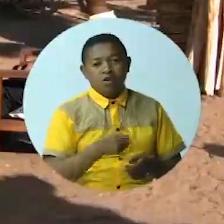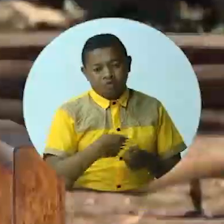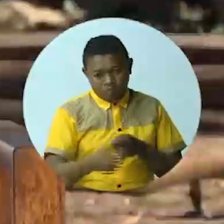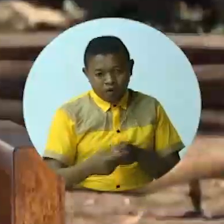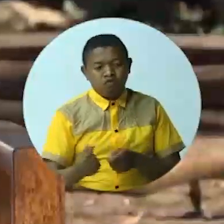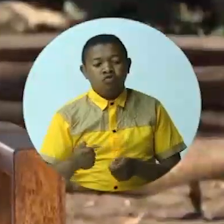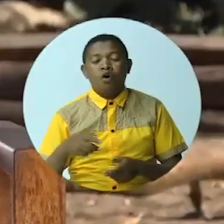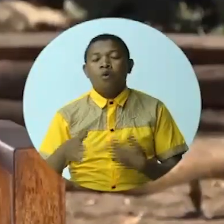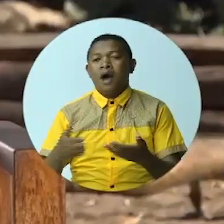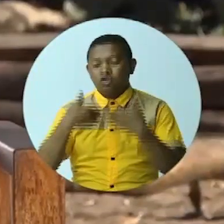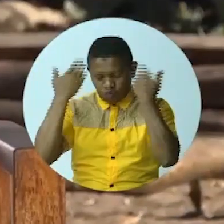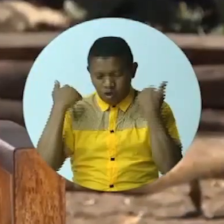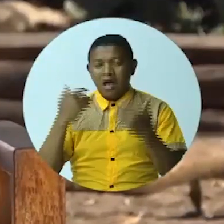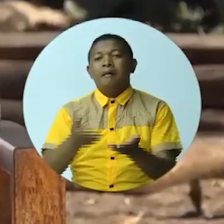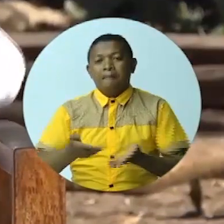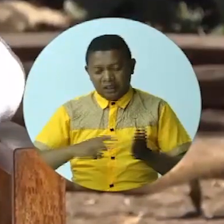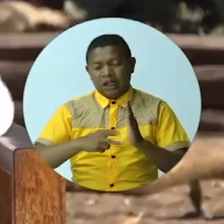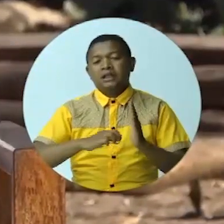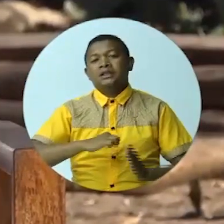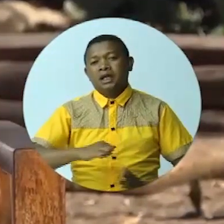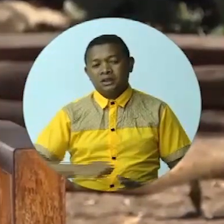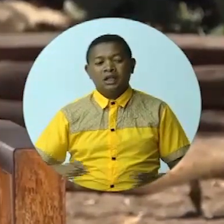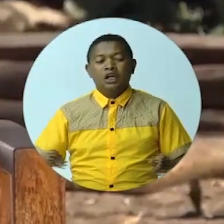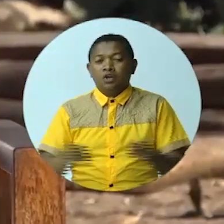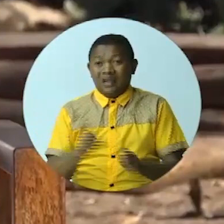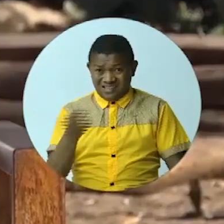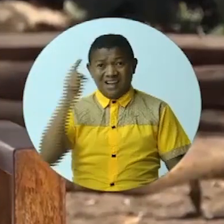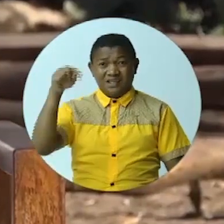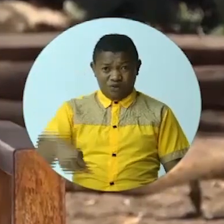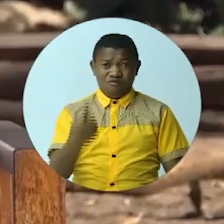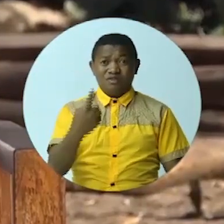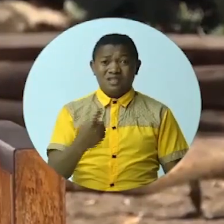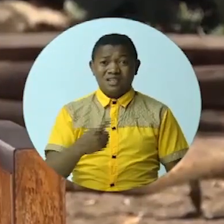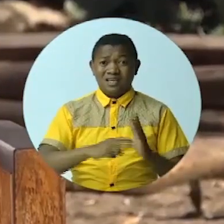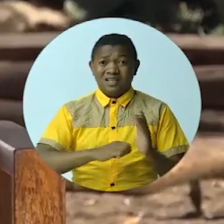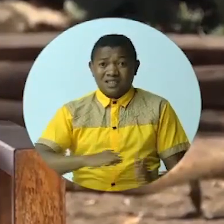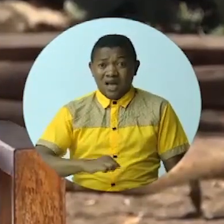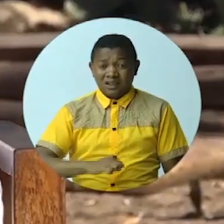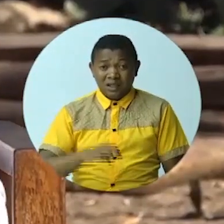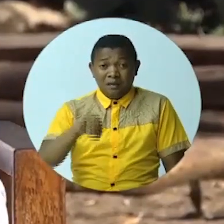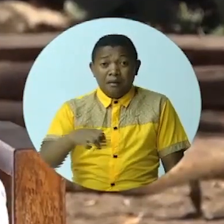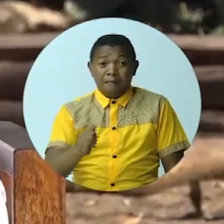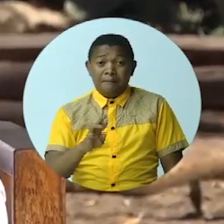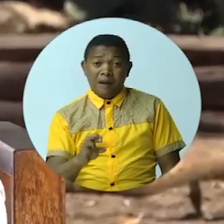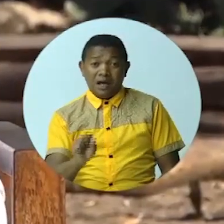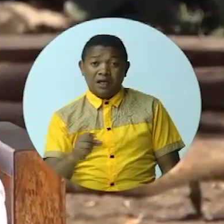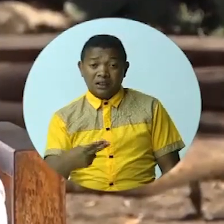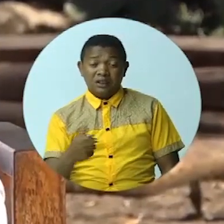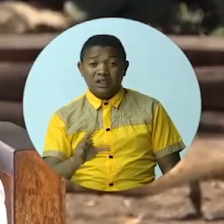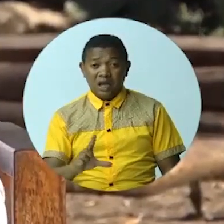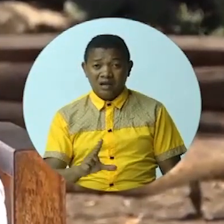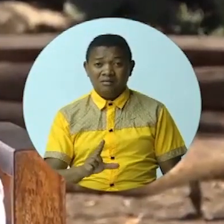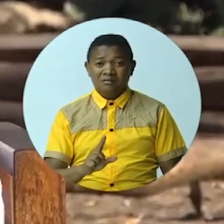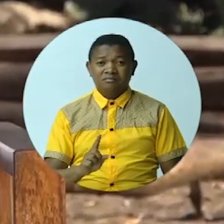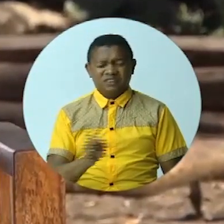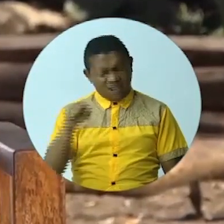ny plan marshal tsy androany ihany fa ny plan marshal hoentintsika satria latsaka lalina de lalina zao a